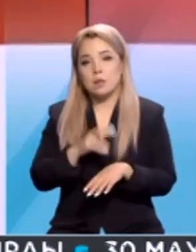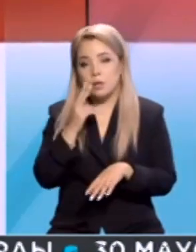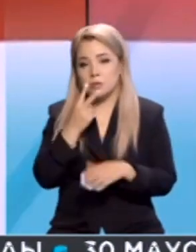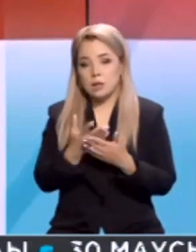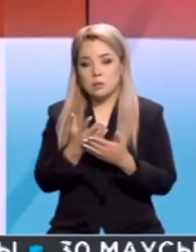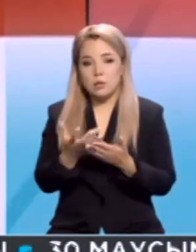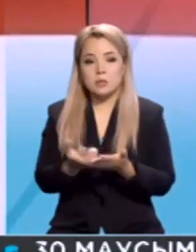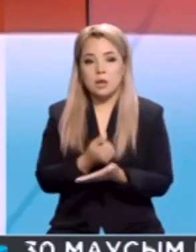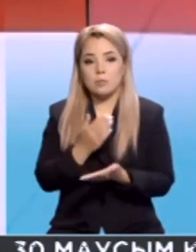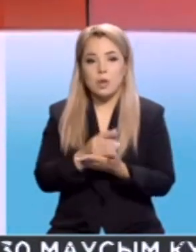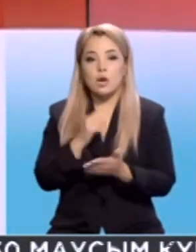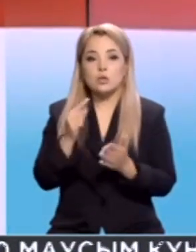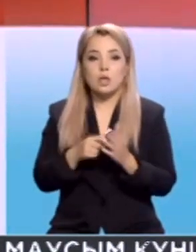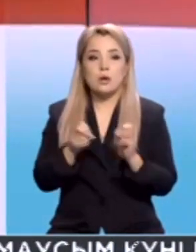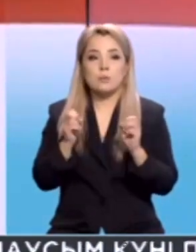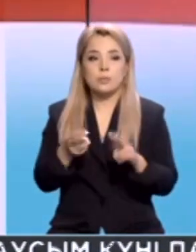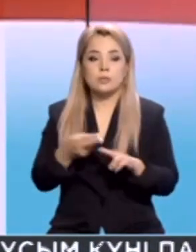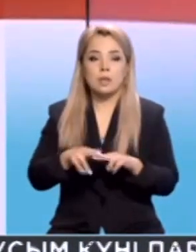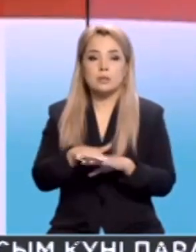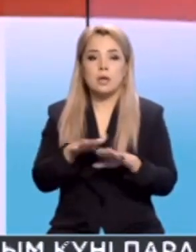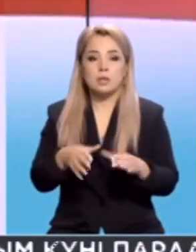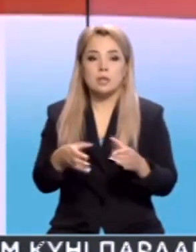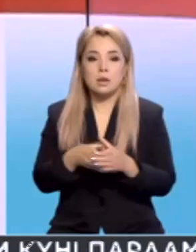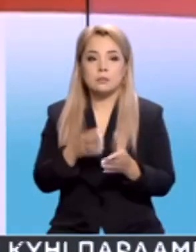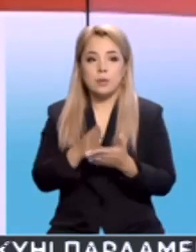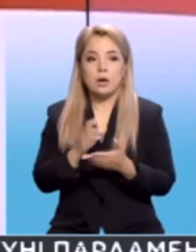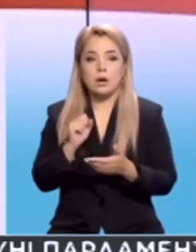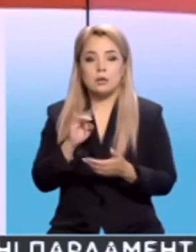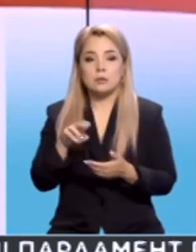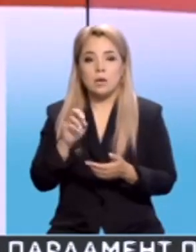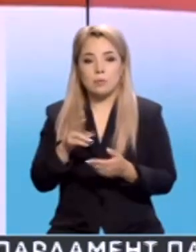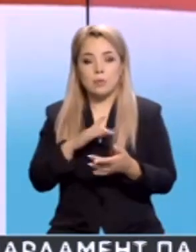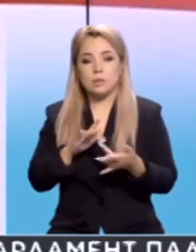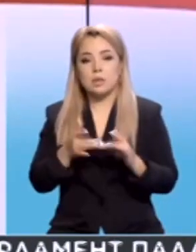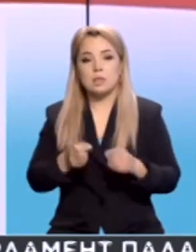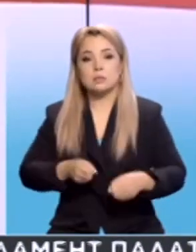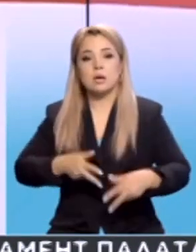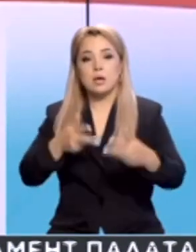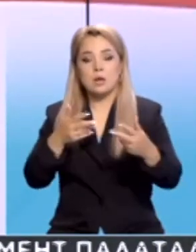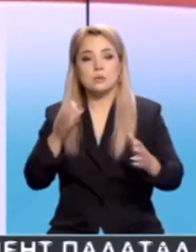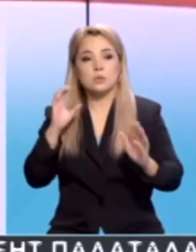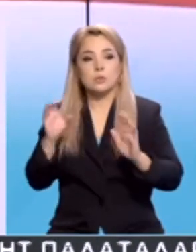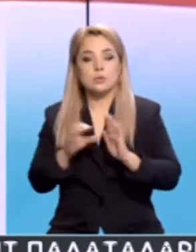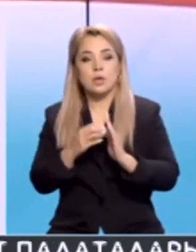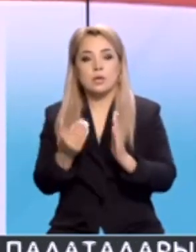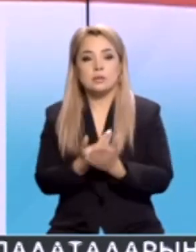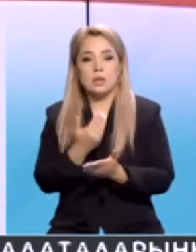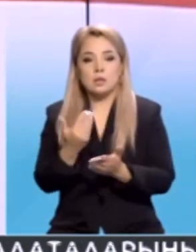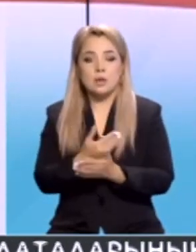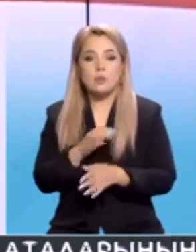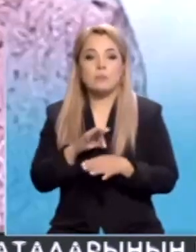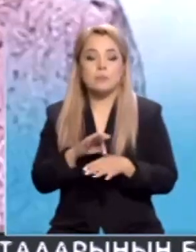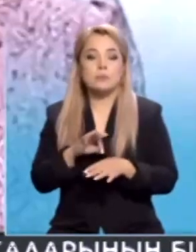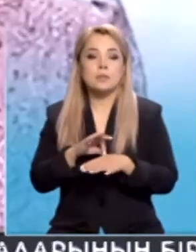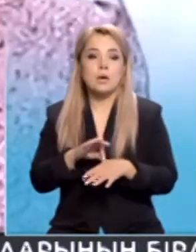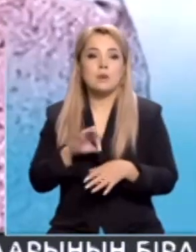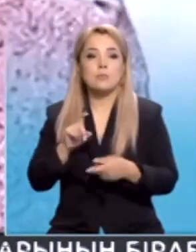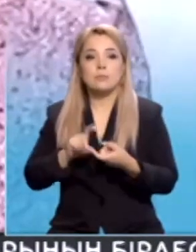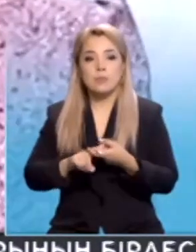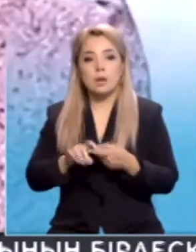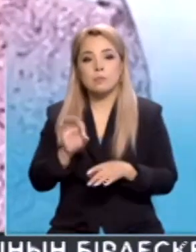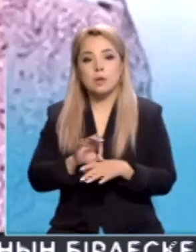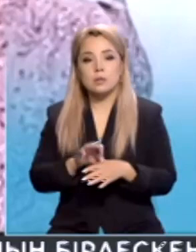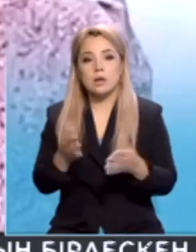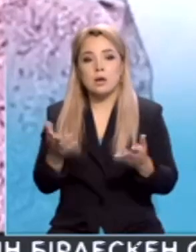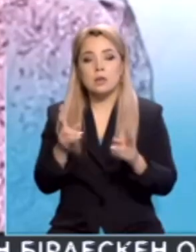Бұл қаншалықты қауіпті? Қазір өңірдегі әріптесім Ардақ Мұратқызы Скайп арқылы бізбен тікелей эфирге шығуға әзір. Ардақ,